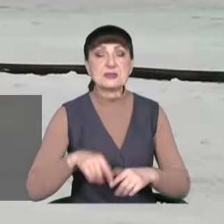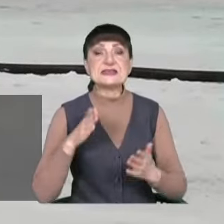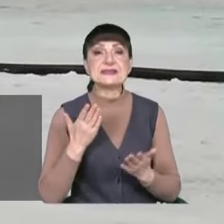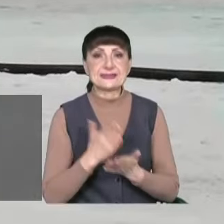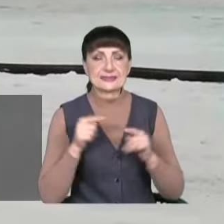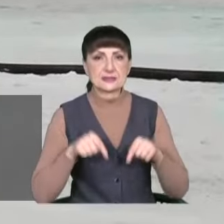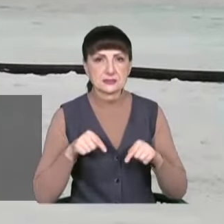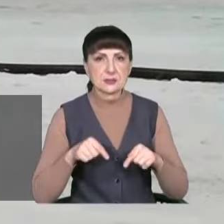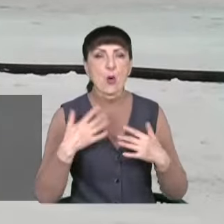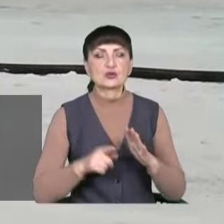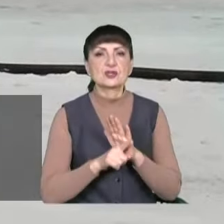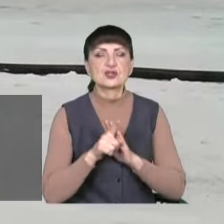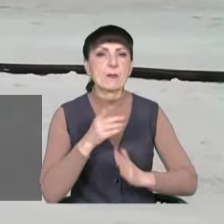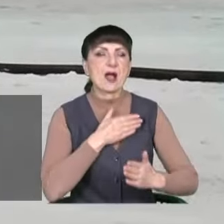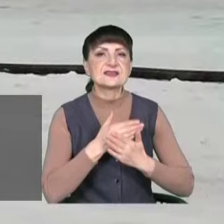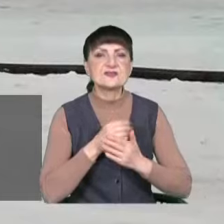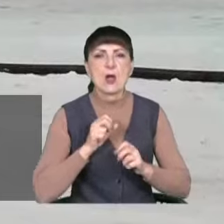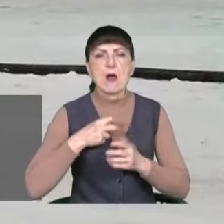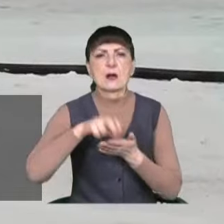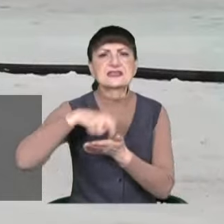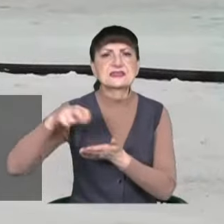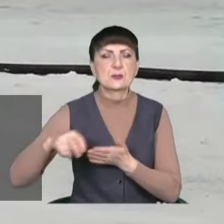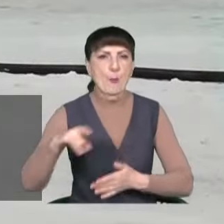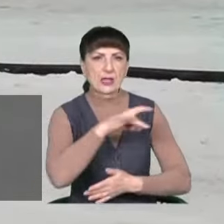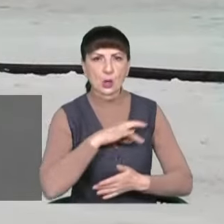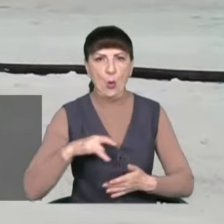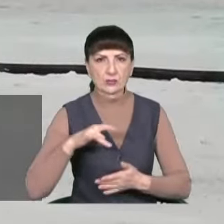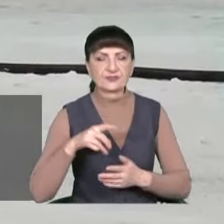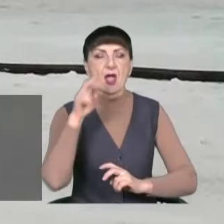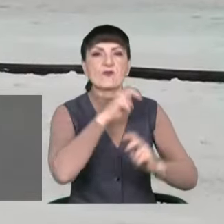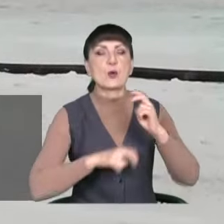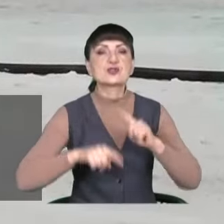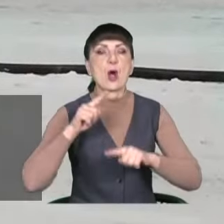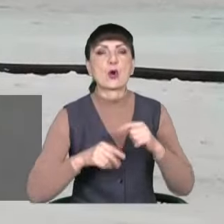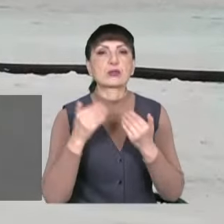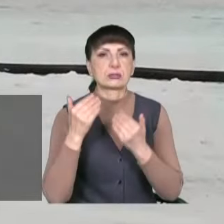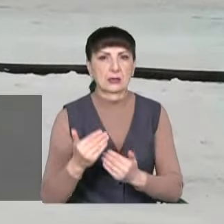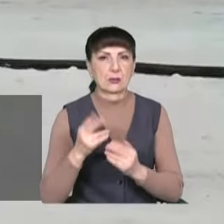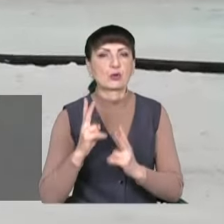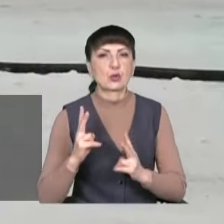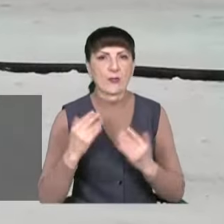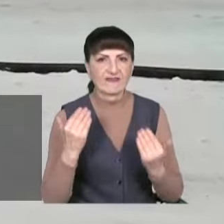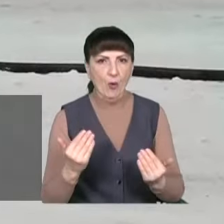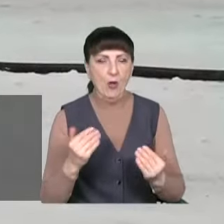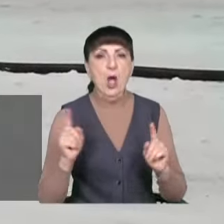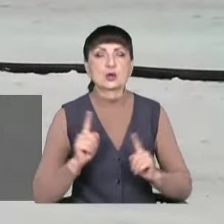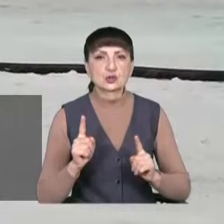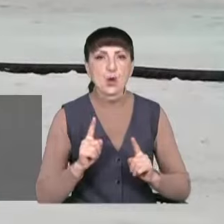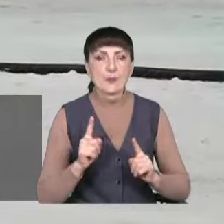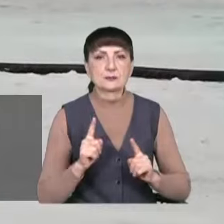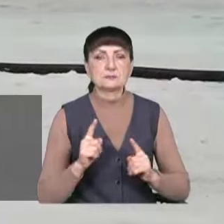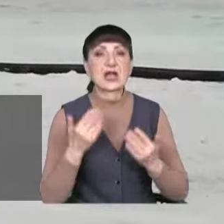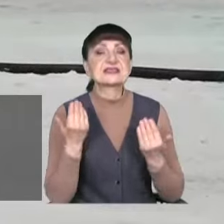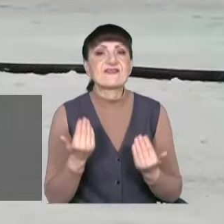месте начинаем активную рассылку по регионам в поисках родных этого солдата, чтобы, как